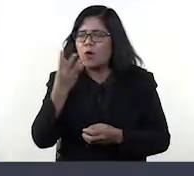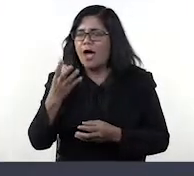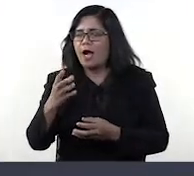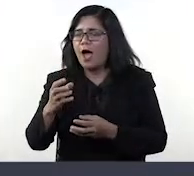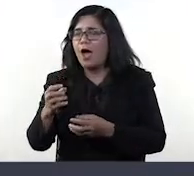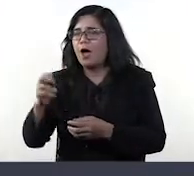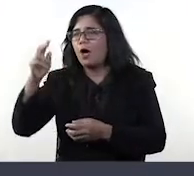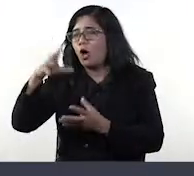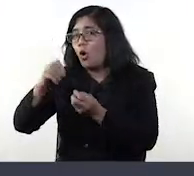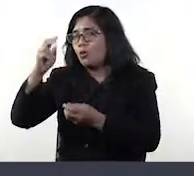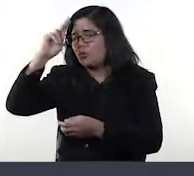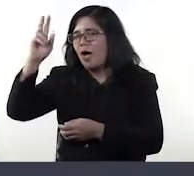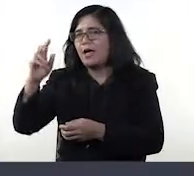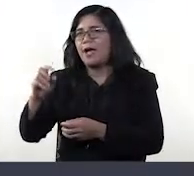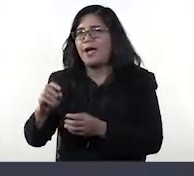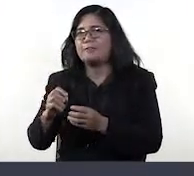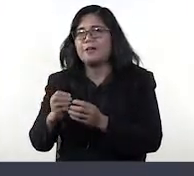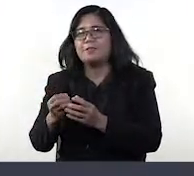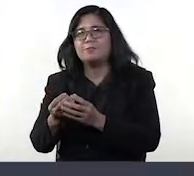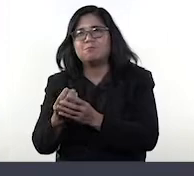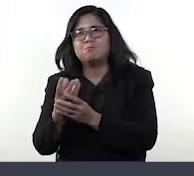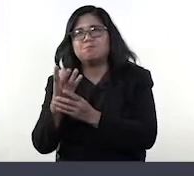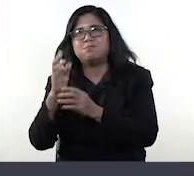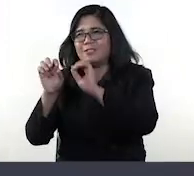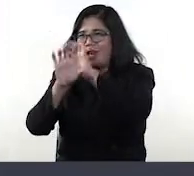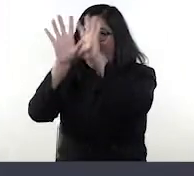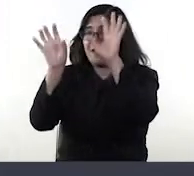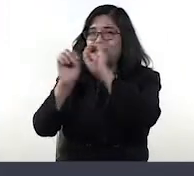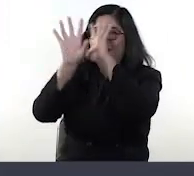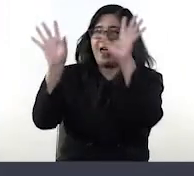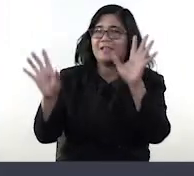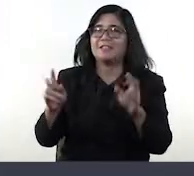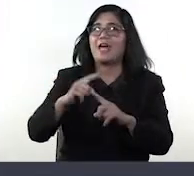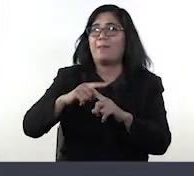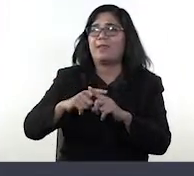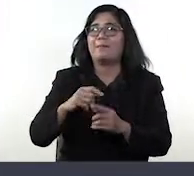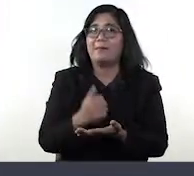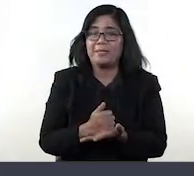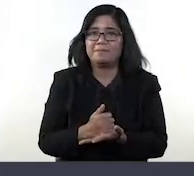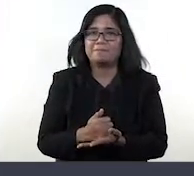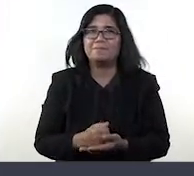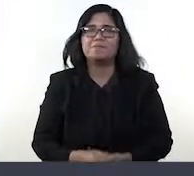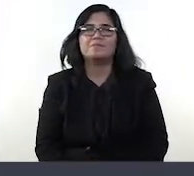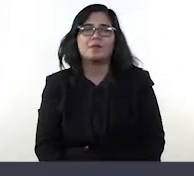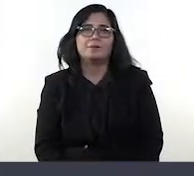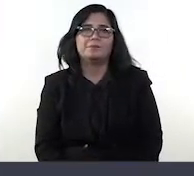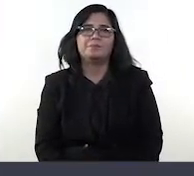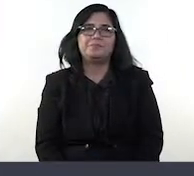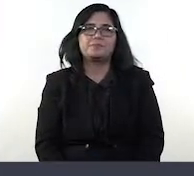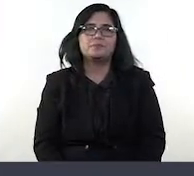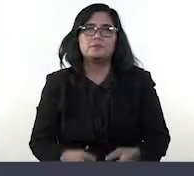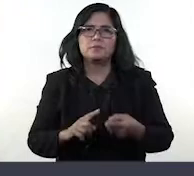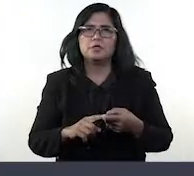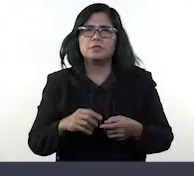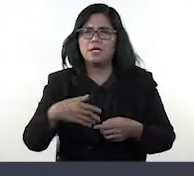akan semakin nyata Iyes selanjutnya walaupun Hidup glamor Oh satu tidak otomatis harus ada usaha dari kita Atau meninggalkan yang harus kita